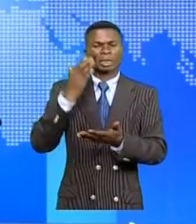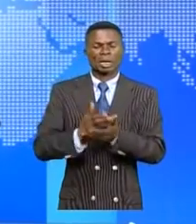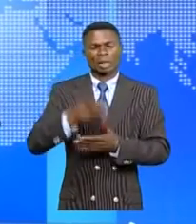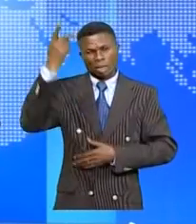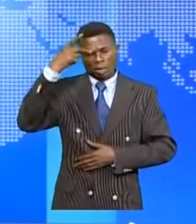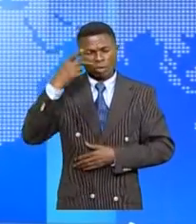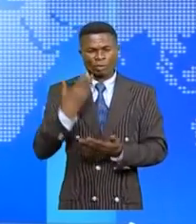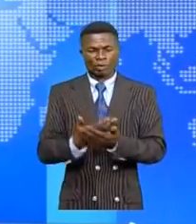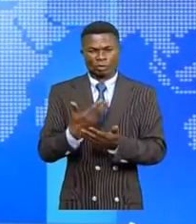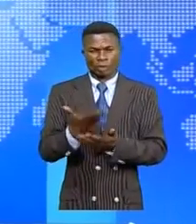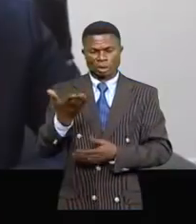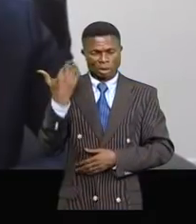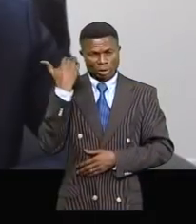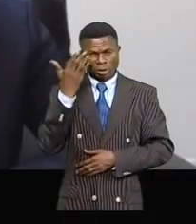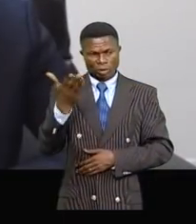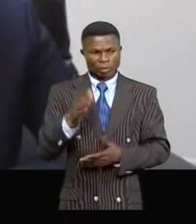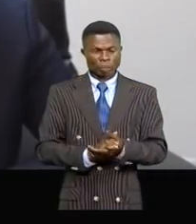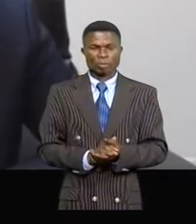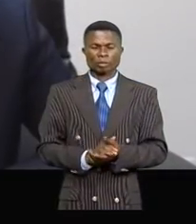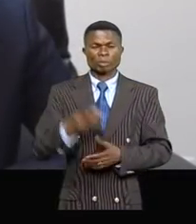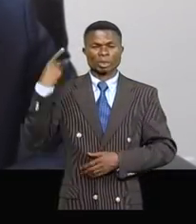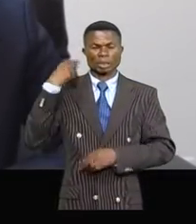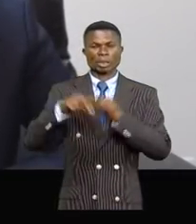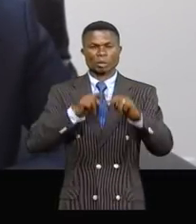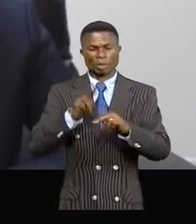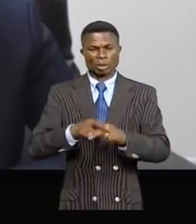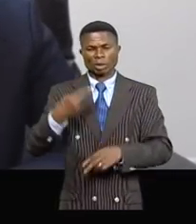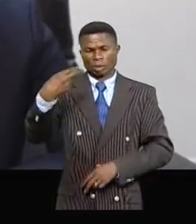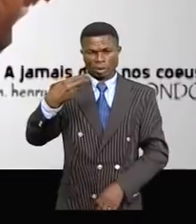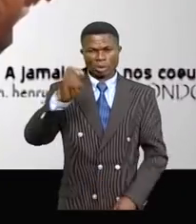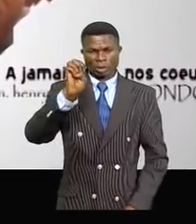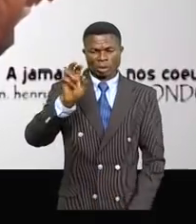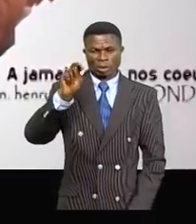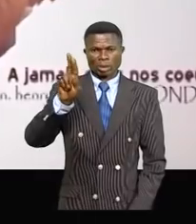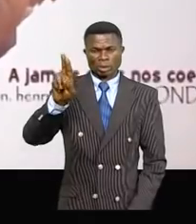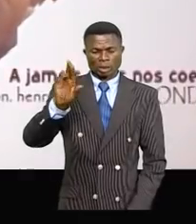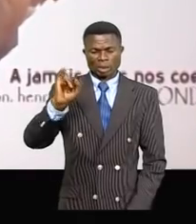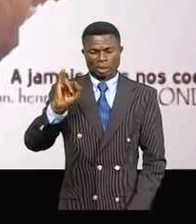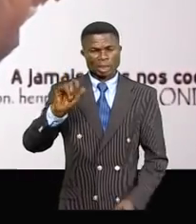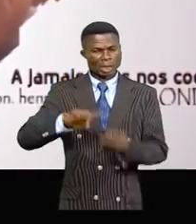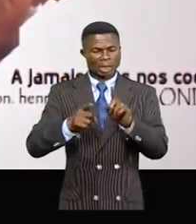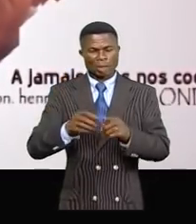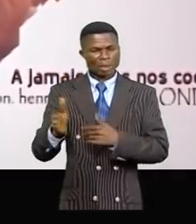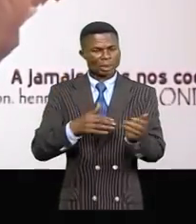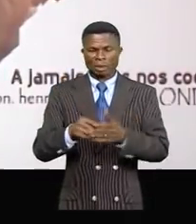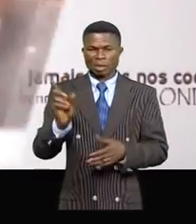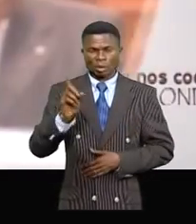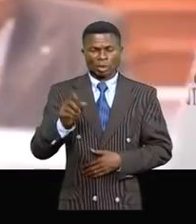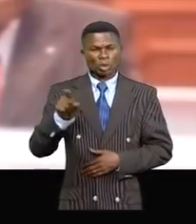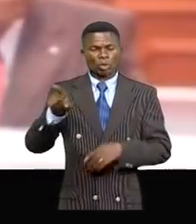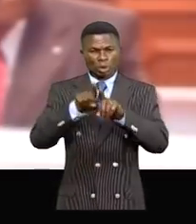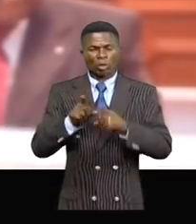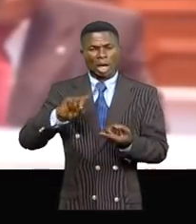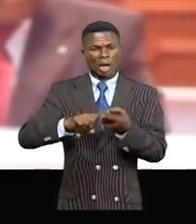plus tôt. Cédric Kenina. Henri Thomas Lokondo n'était pas seulement un collègue pour moi. Il était un